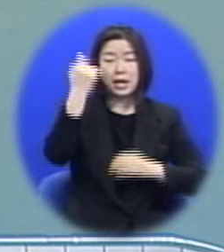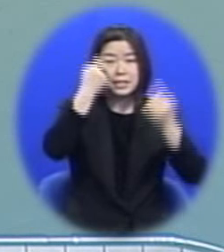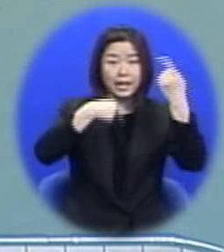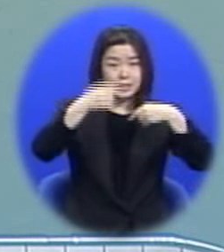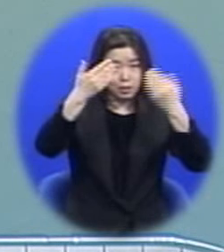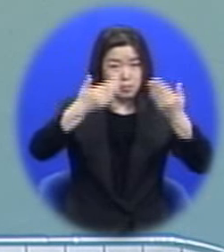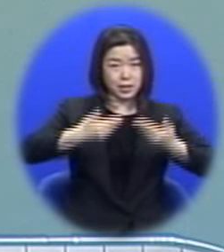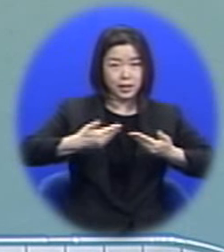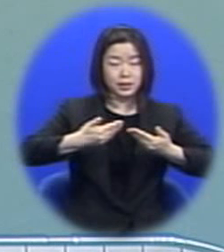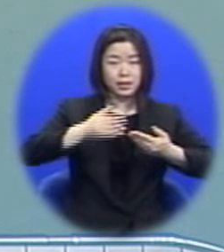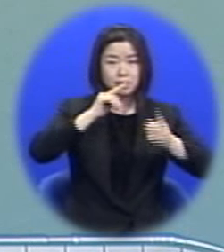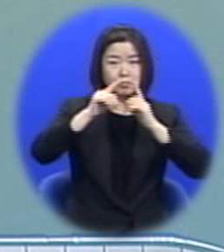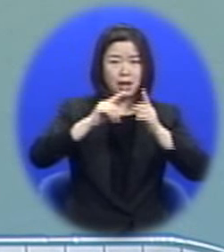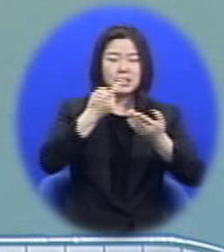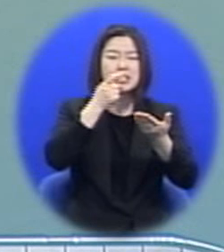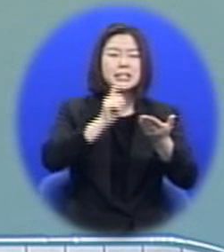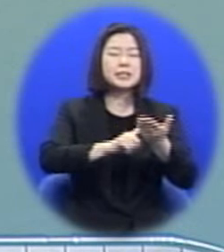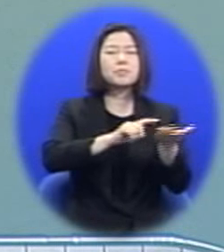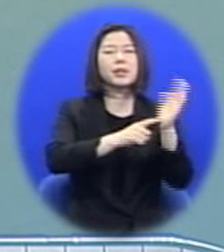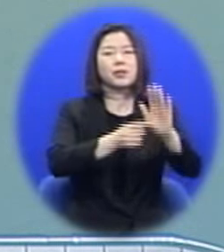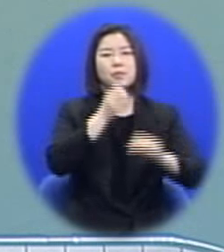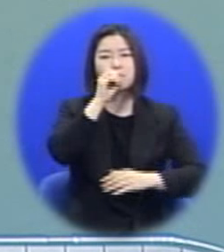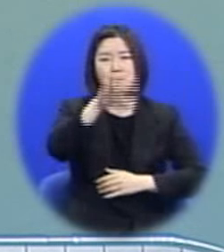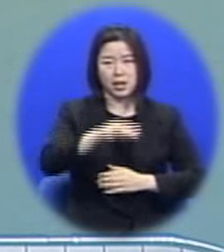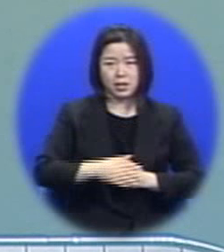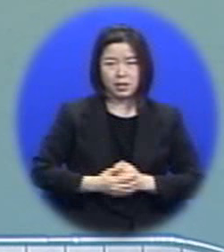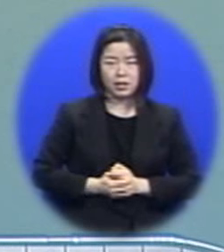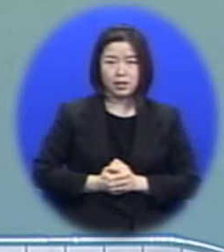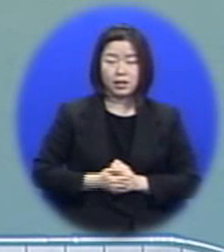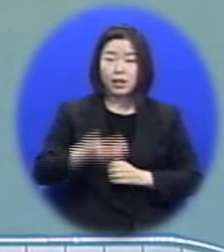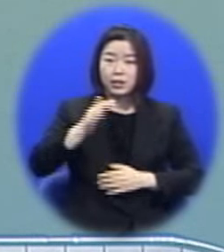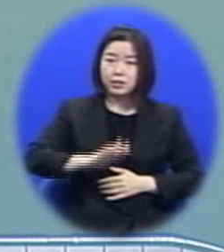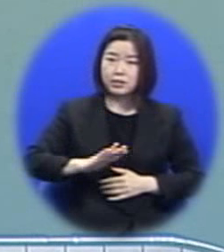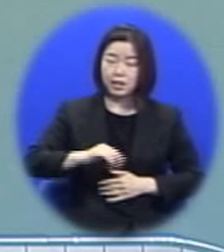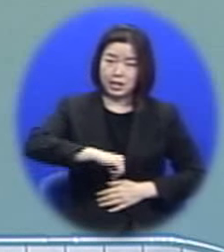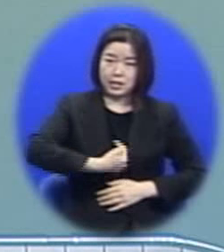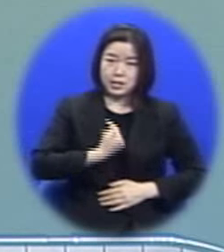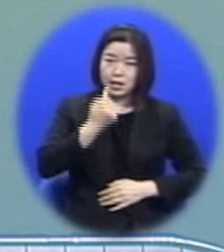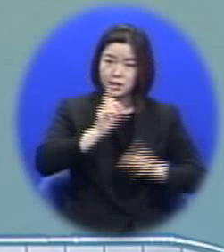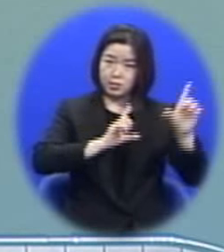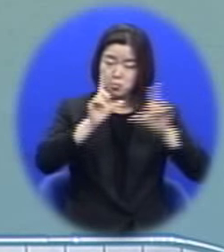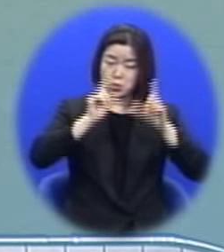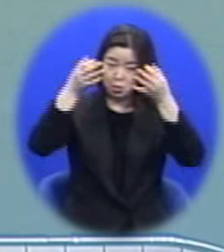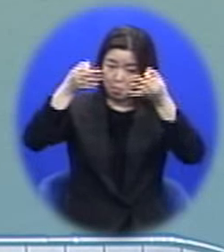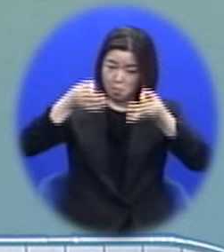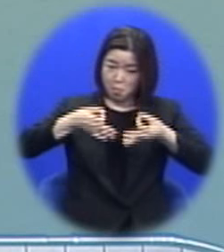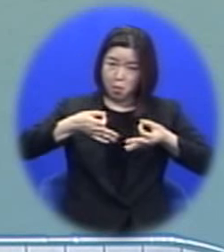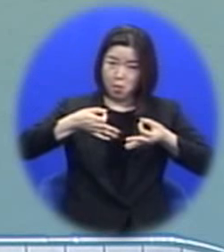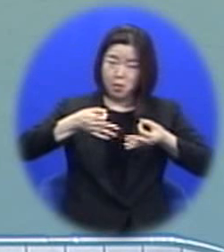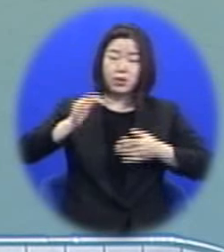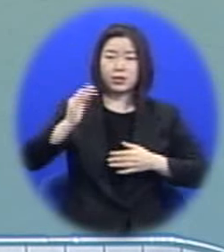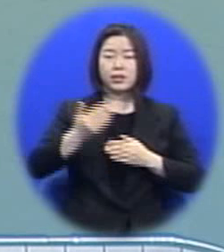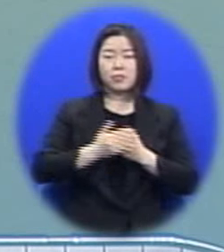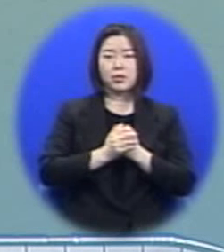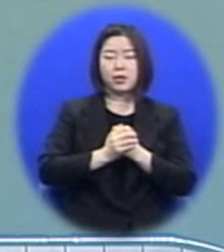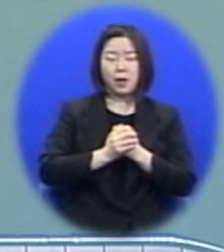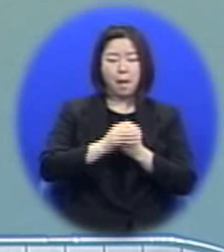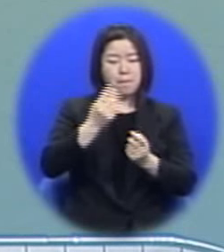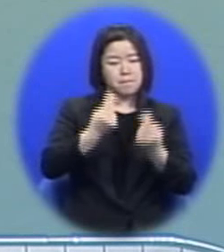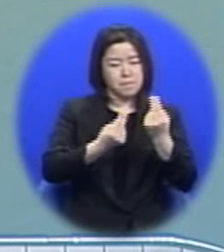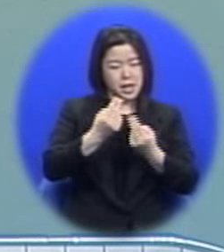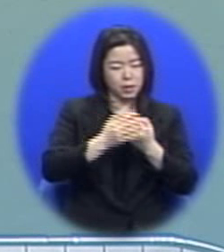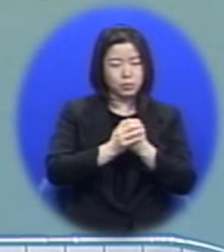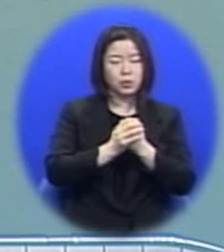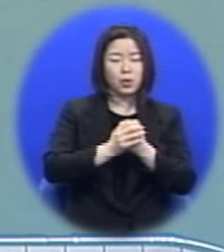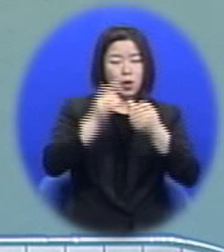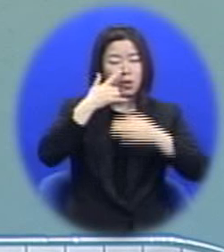상처받았다는 말을 쉽게 하는 거예요. 그런데 자기 자신의 모습을 보게 되면서 비로소 부모를 보게